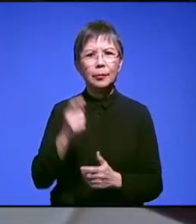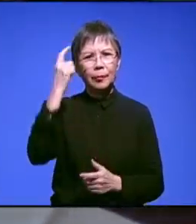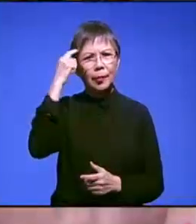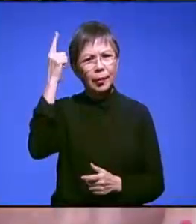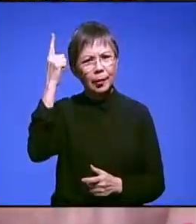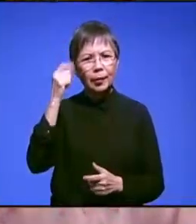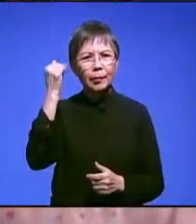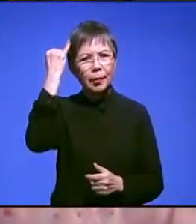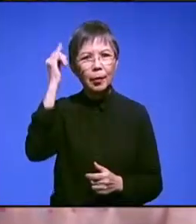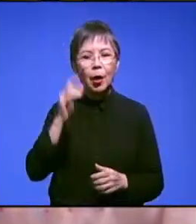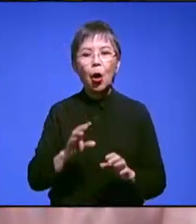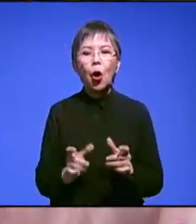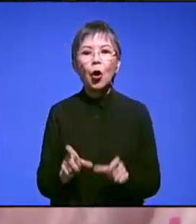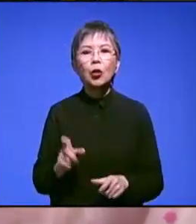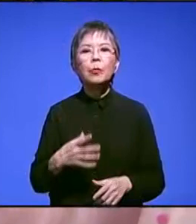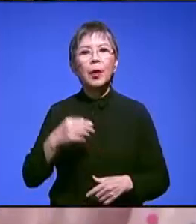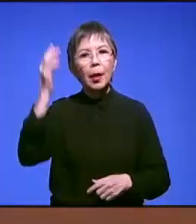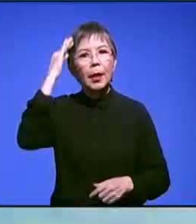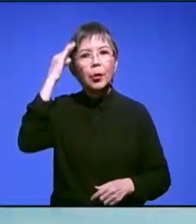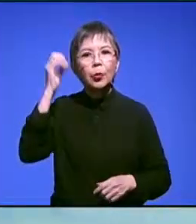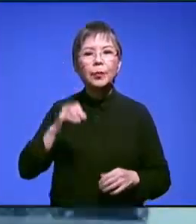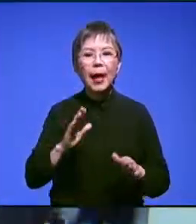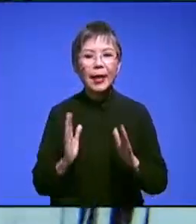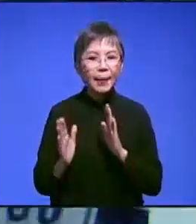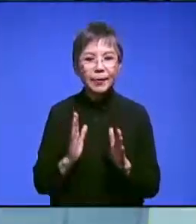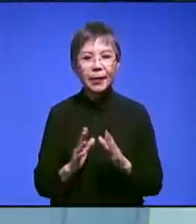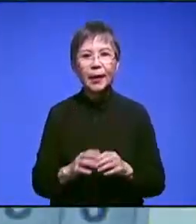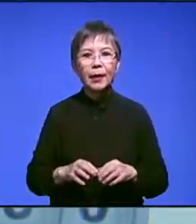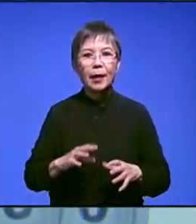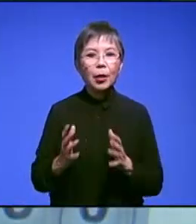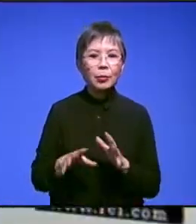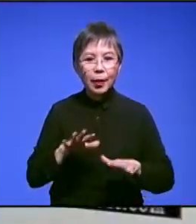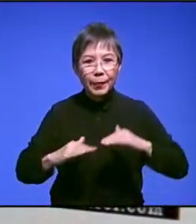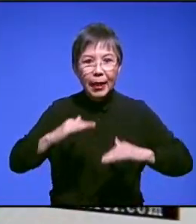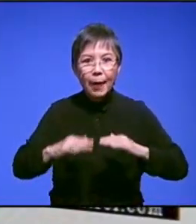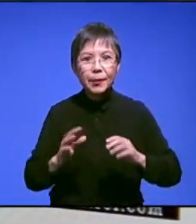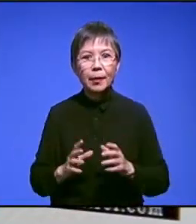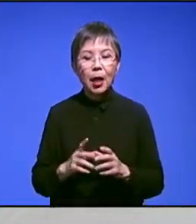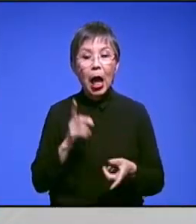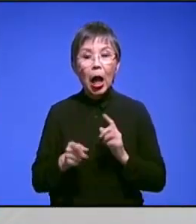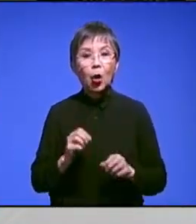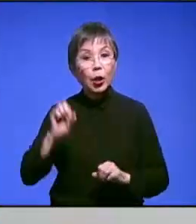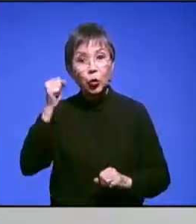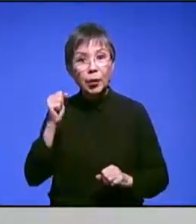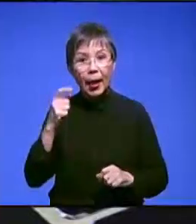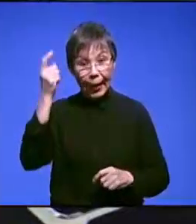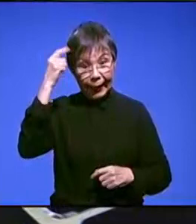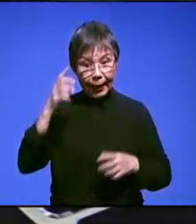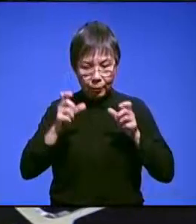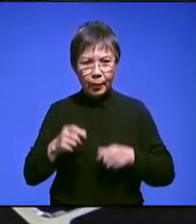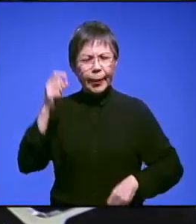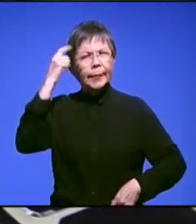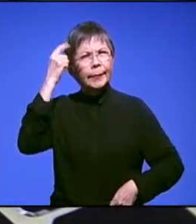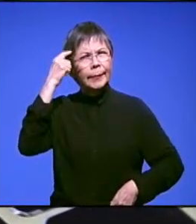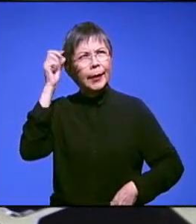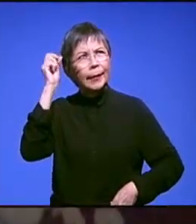Pada dasarnya manusia memiliki kemampuan beradaptasi dengan baik, sehingga ketika keadaan mendesak, insting manusia akan bekerja mencari